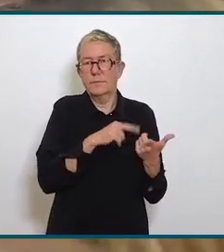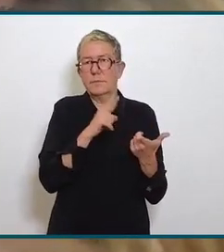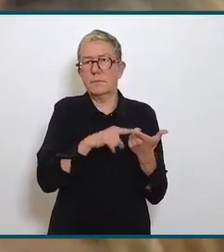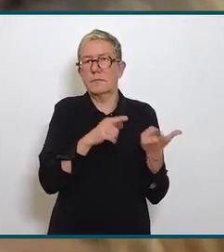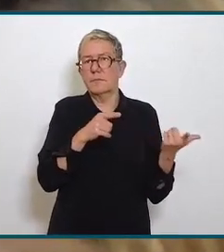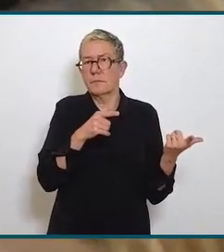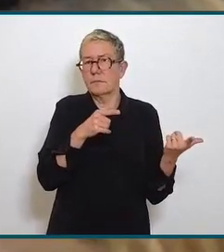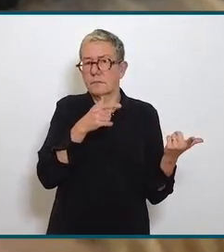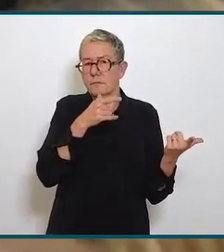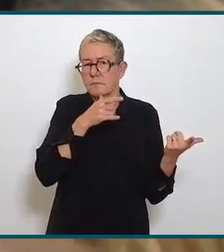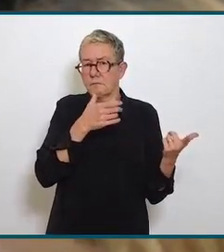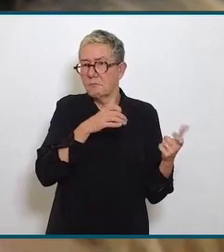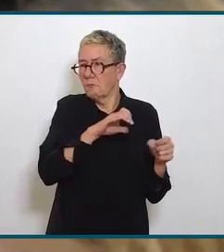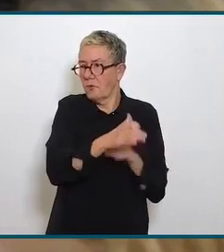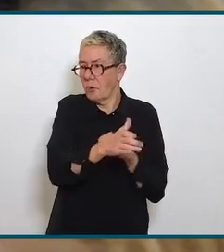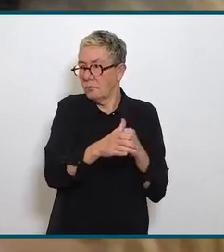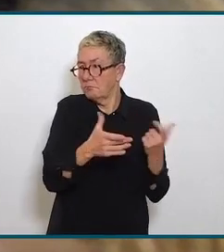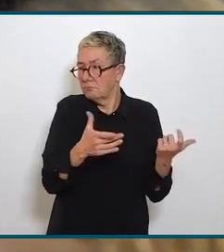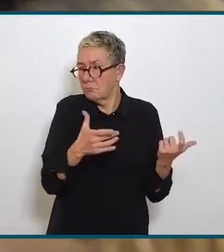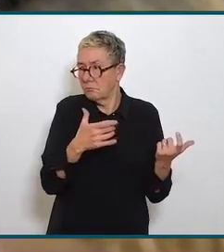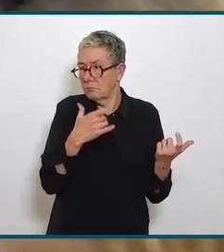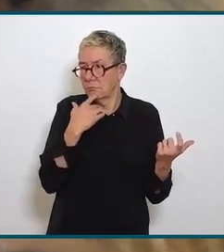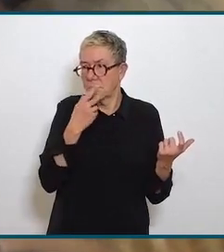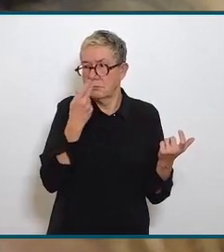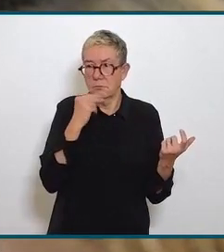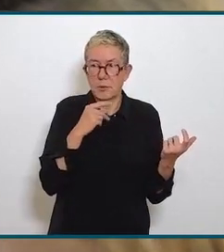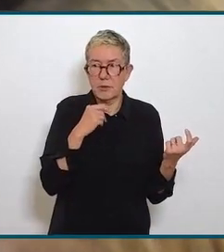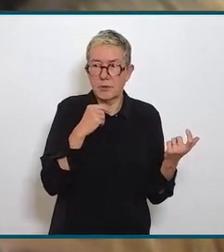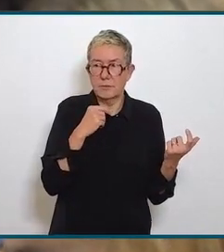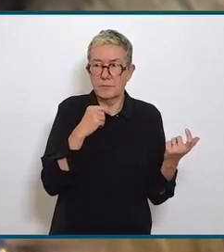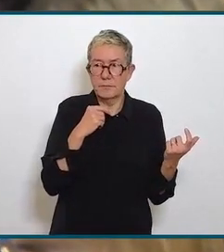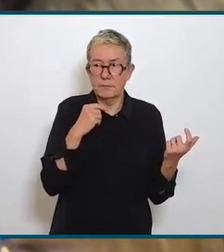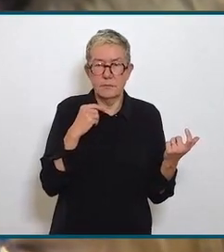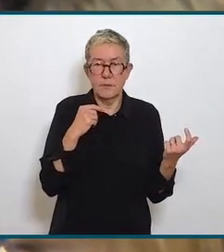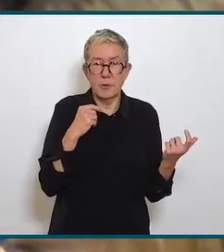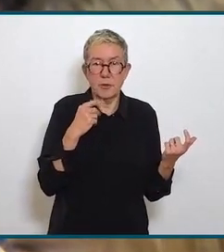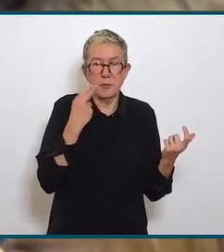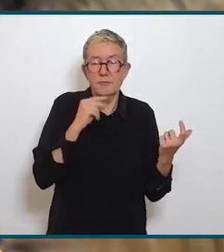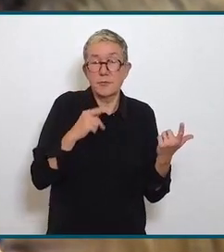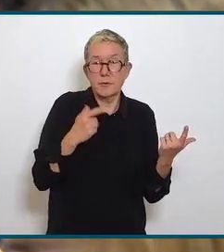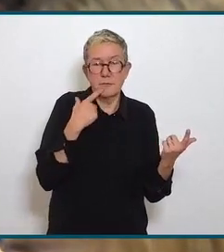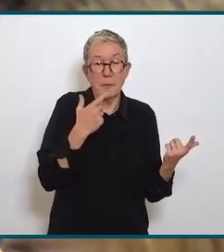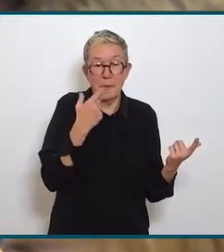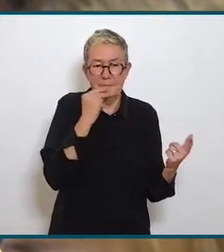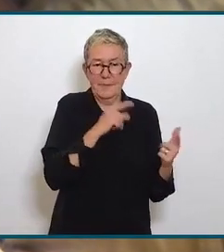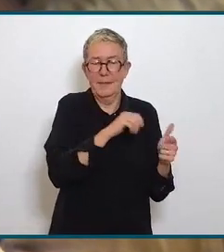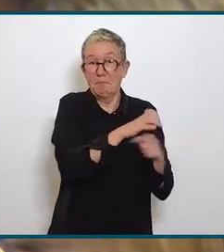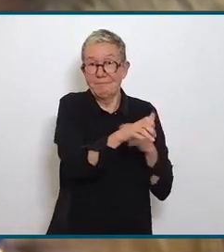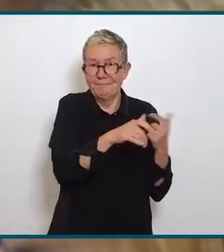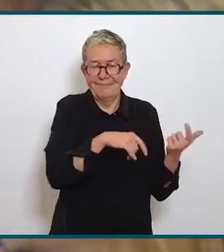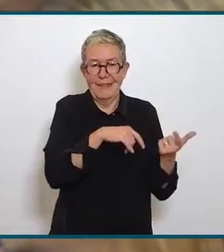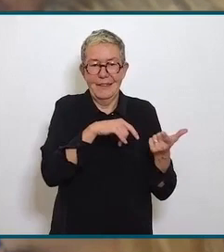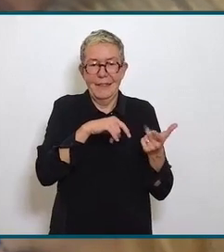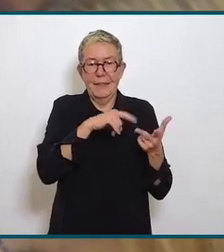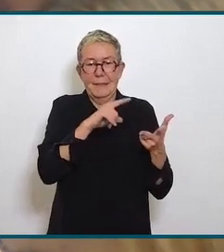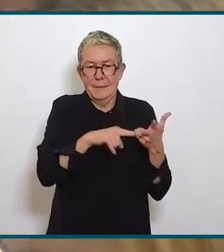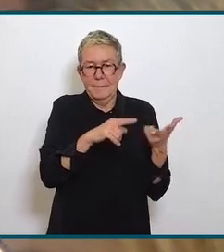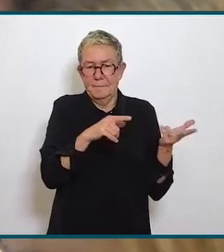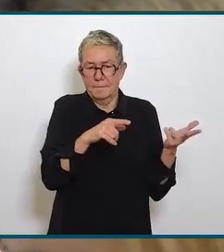mettre en lien avec le sujet des livreurs sur l'espace public, sujet sur lequel, là aussi, nous avons mobilisé beaucoup d'efforts et